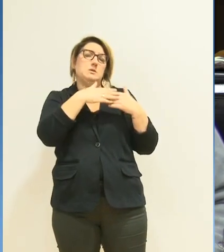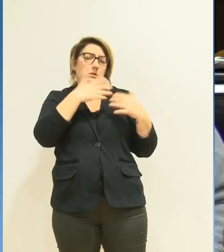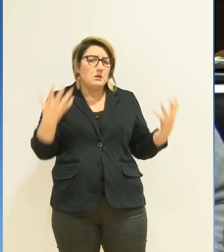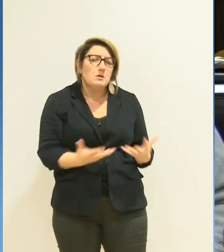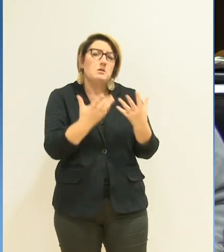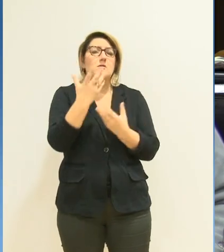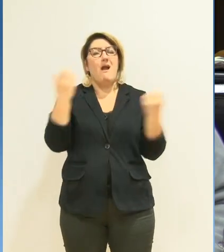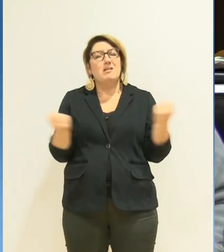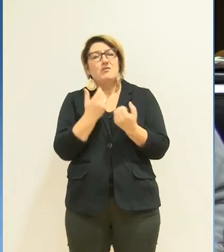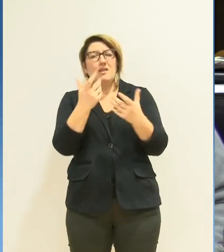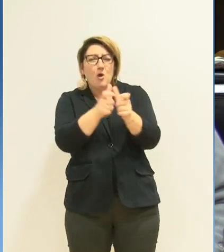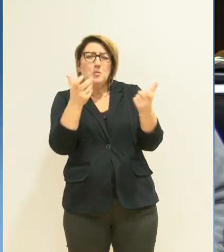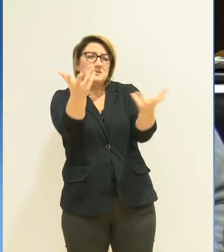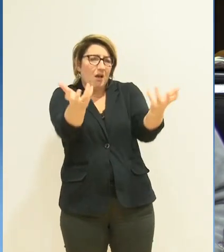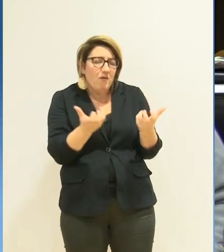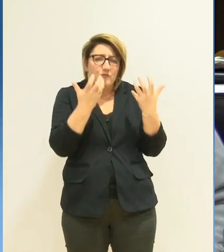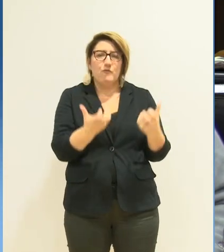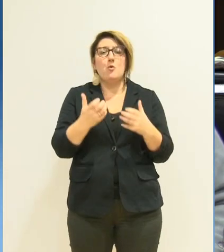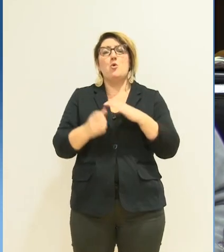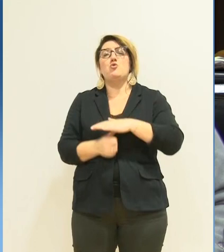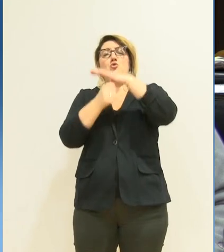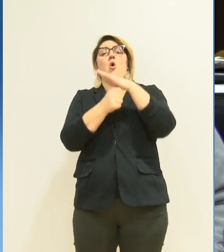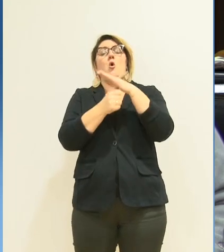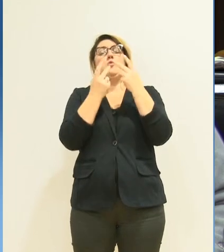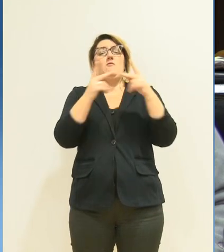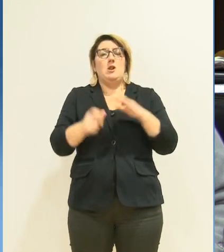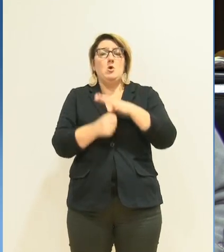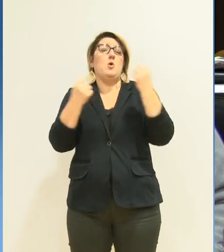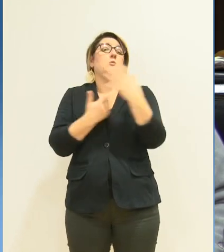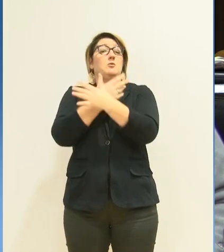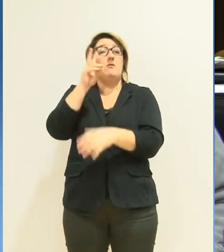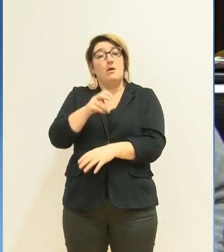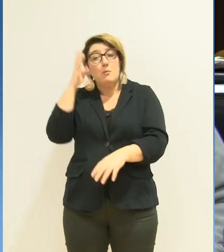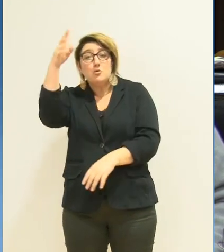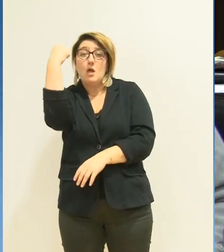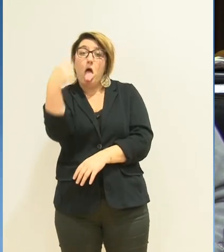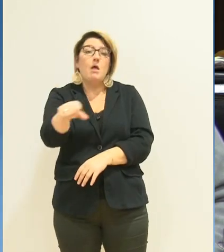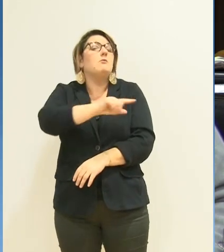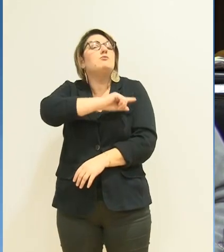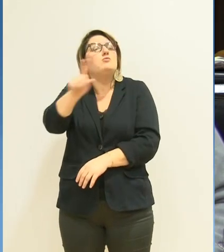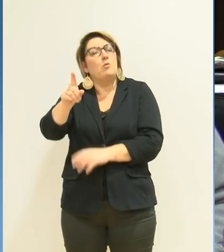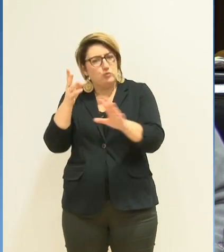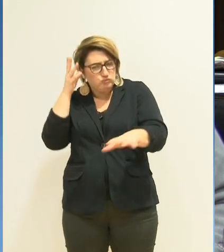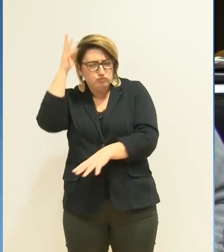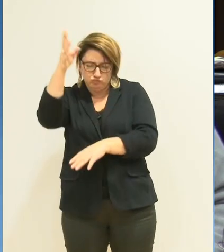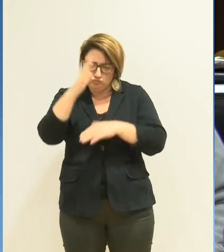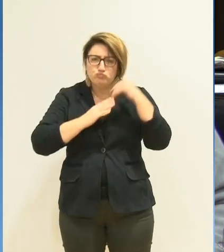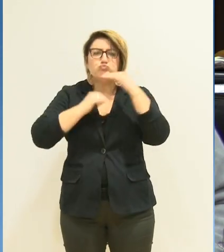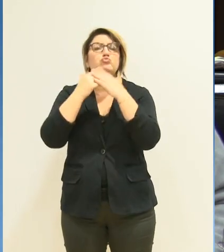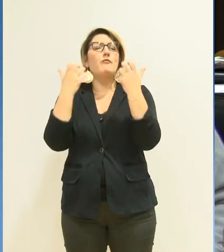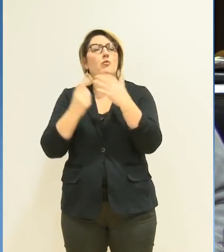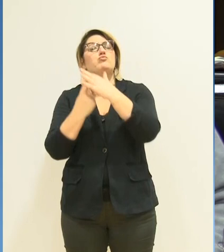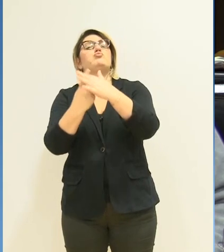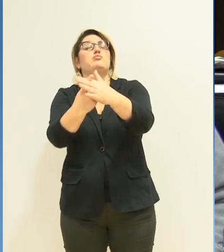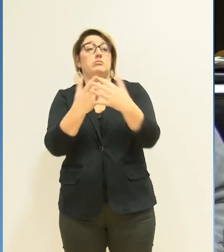d'activités coeur de ville coeur de métropole ne sera pas le seul grand projet d'investissement de notre mandature que cela soit dit les montants financiers ont été rappelés en